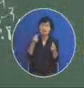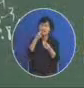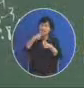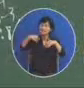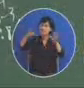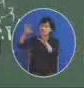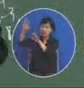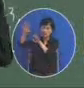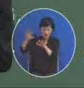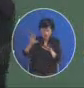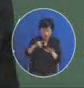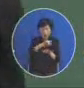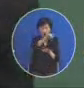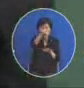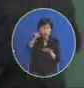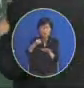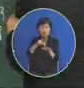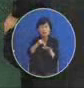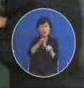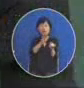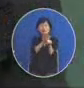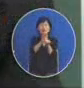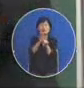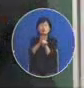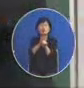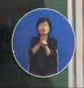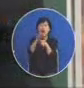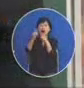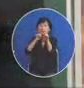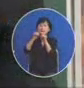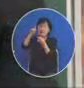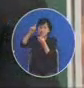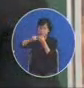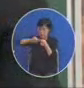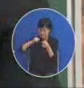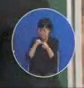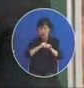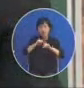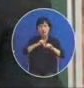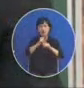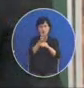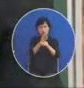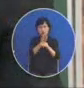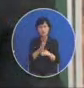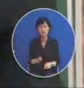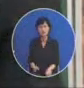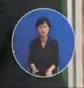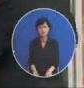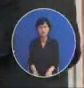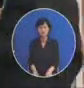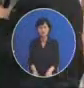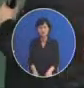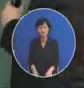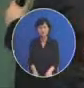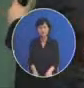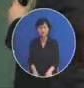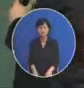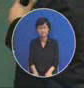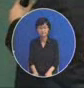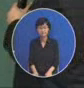그 말이요. It means that invisible to us, God sends His angels, and He is fulfilling His word right now.